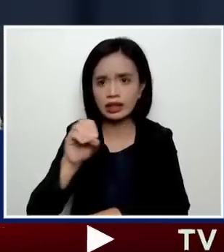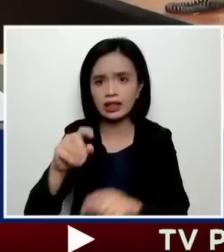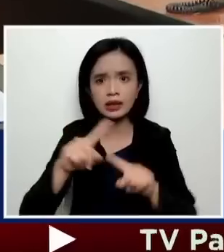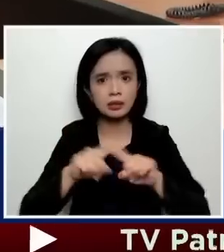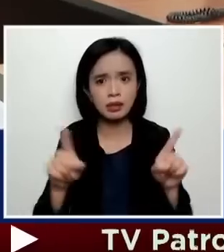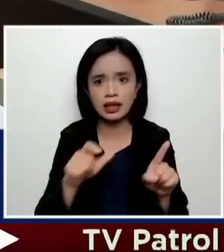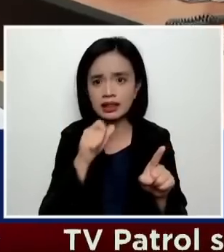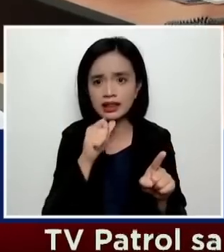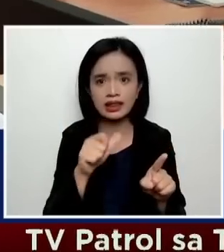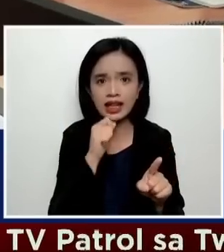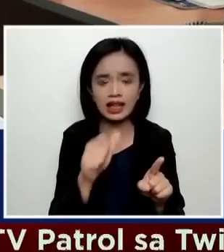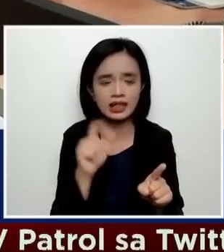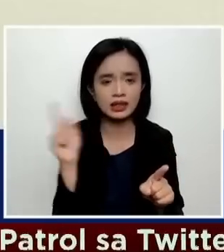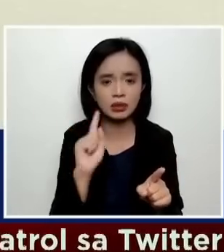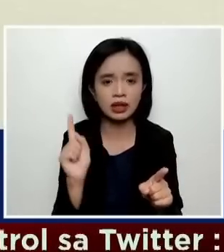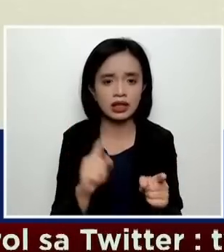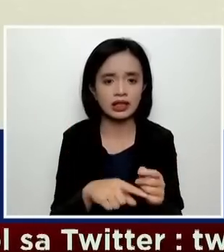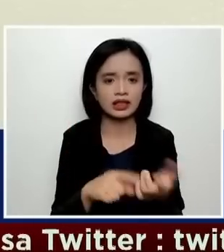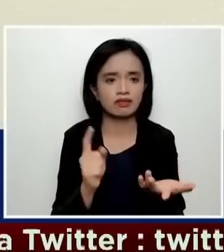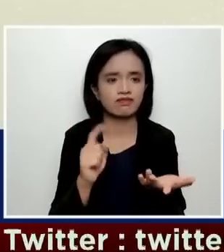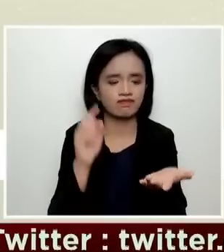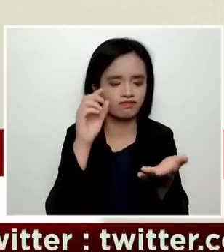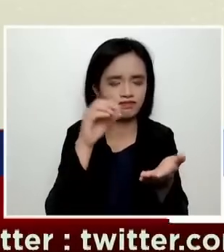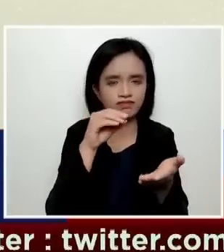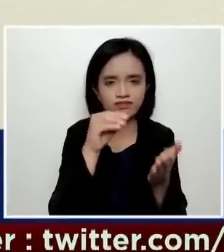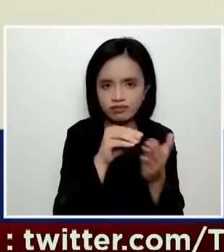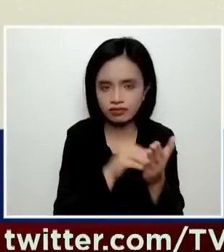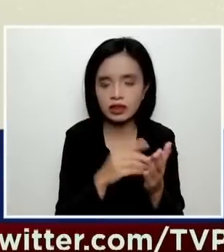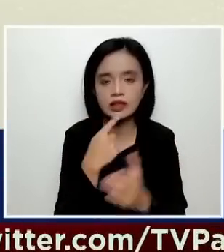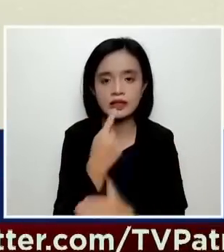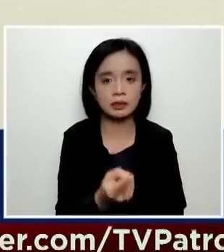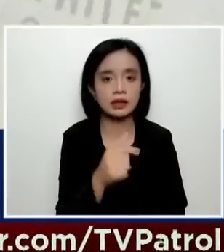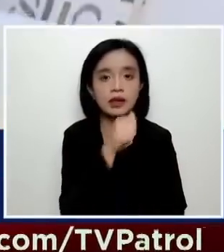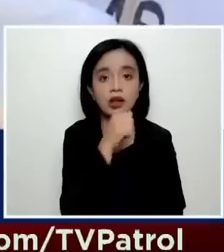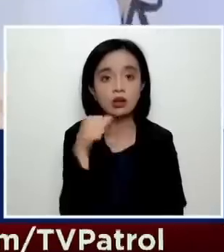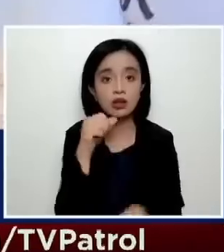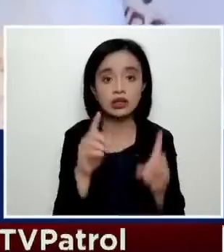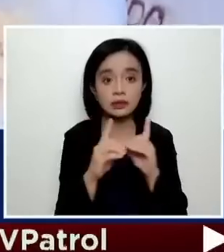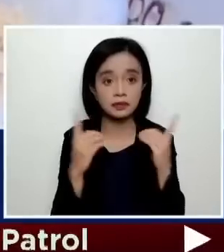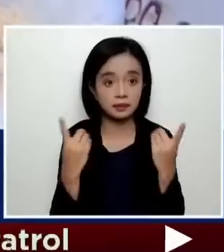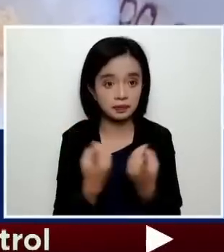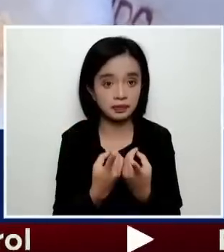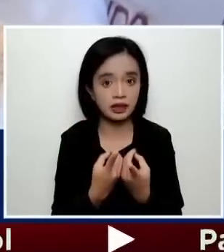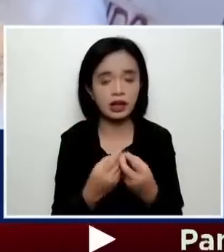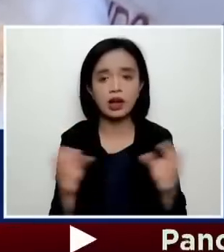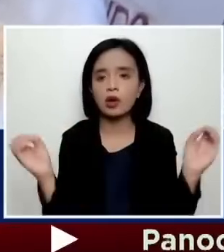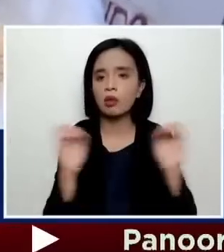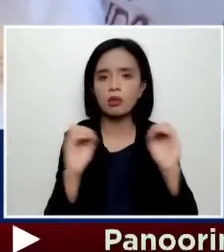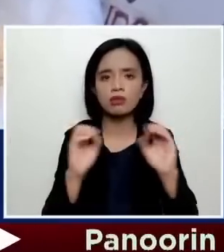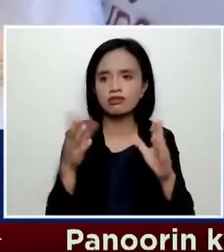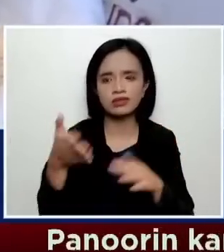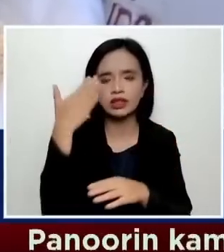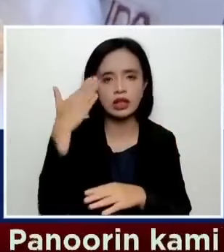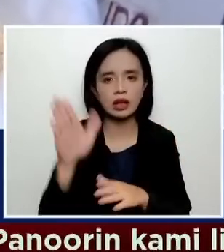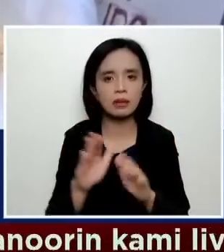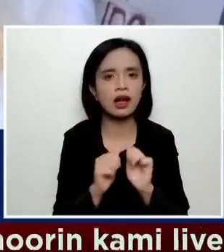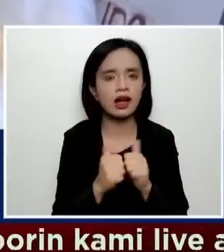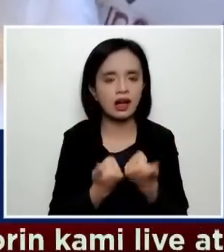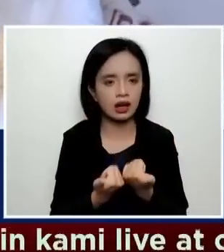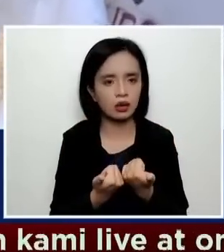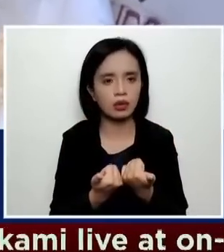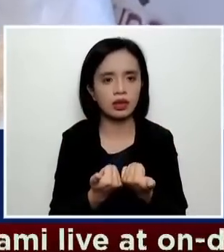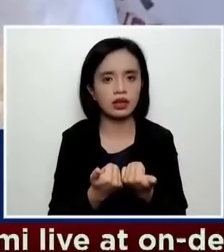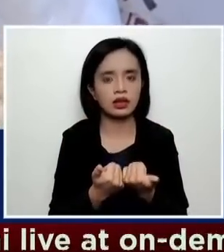tumataya. Giit ng tagapagsalita ng Agriculture Department, wala silang alam kung gaano kalaki ang